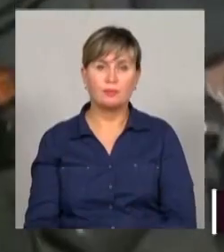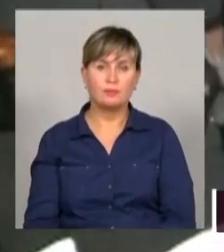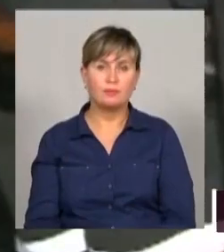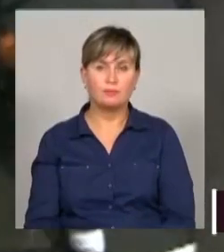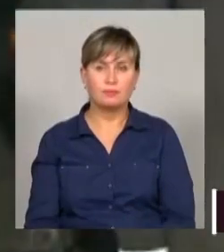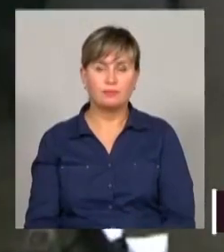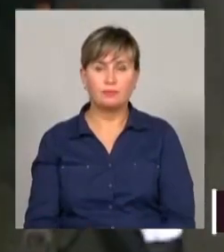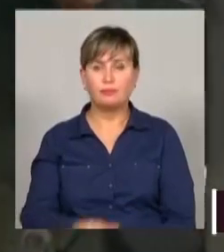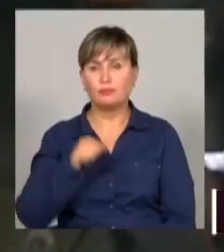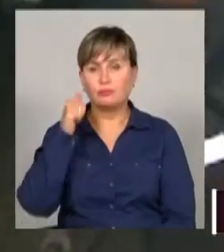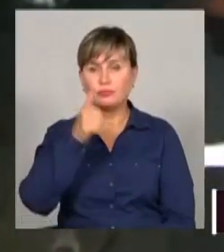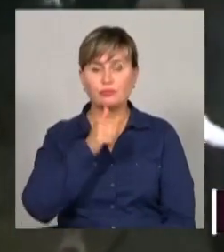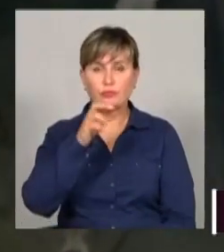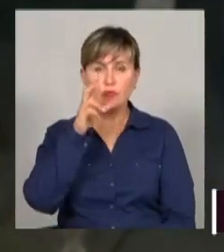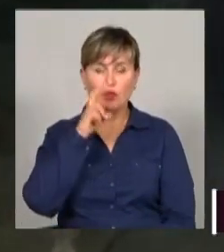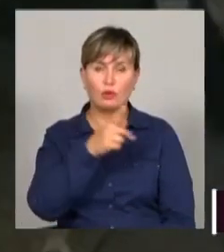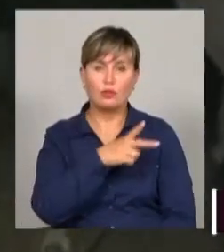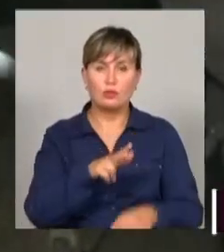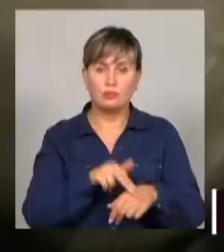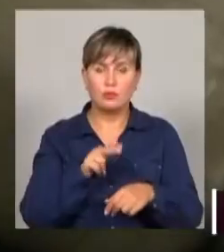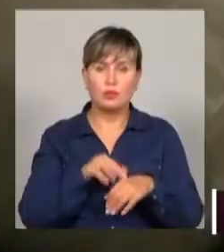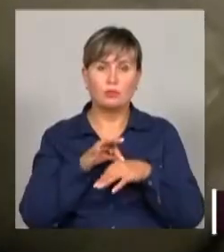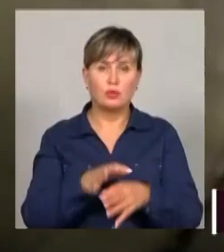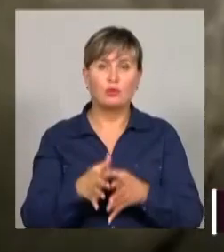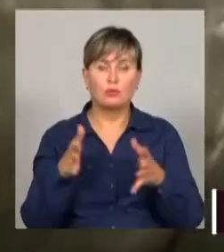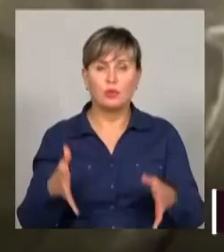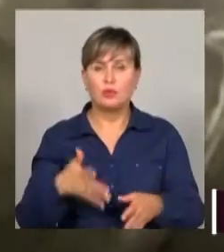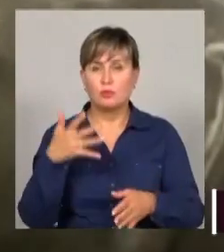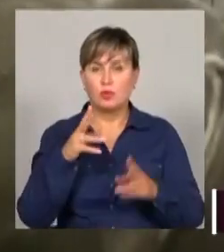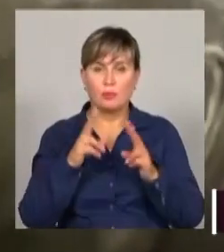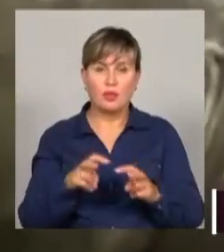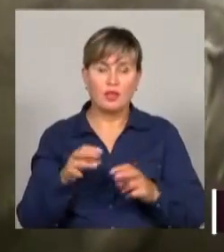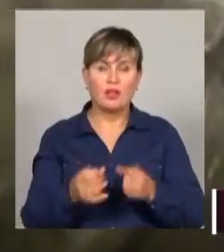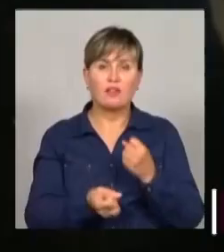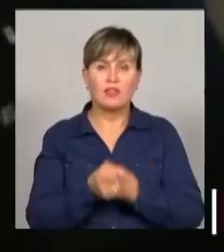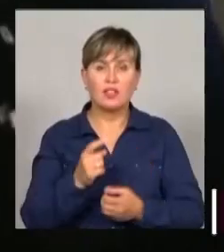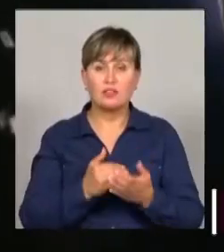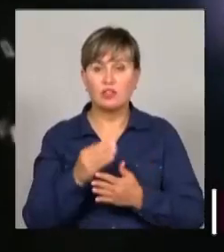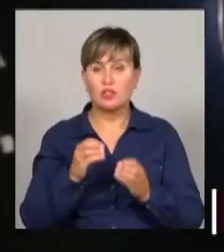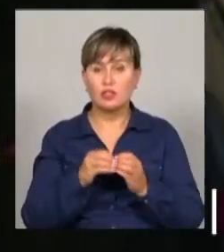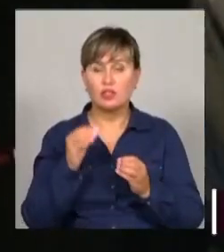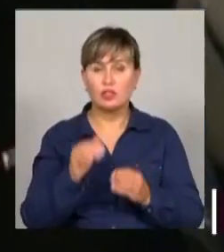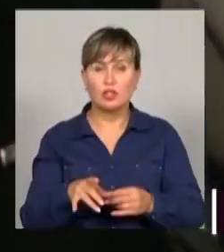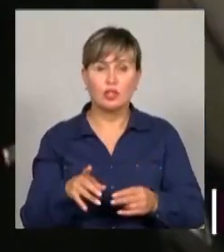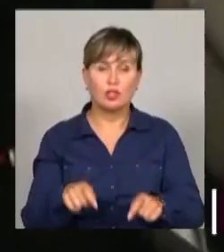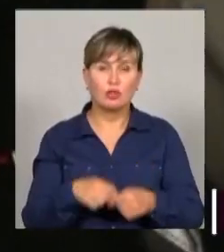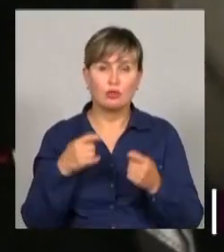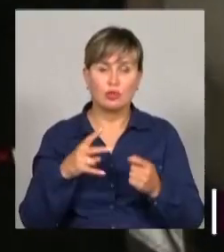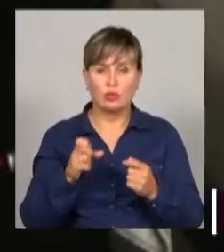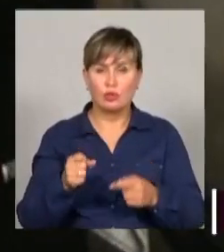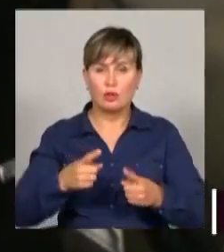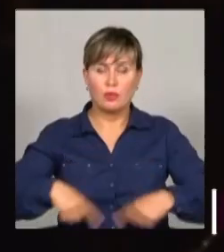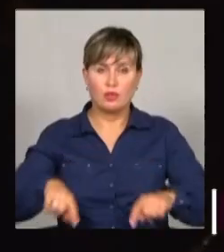по трудовым отношениям. В прошлом году госинспекторы труда провели больше 5000 проверок и выявили свыше 10000 нарушений на производствах.